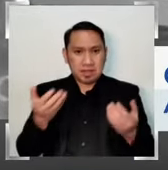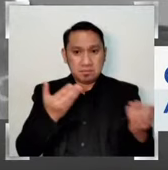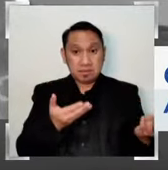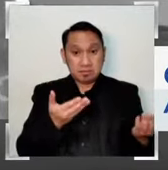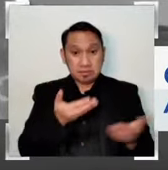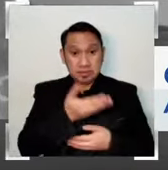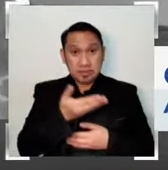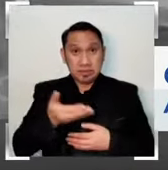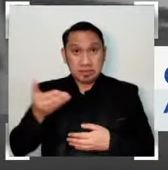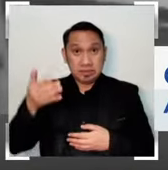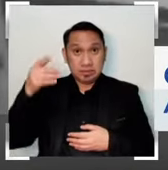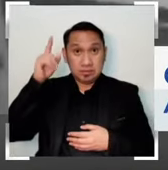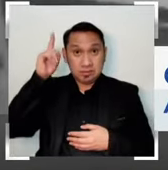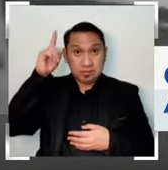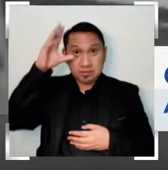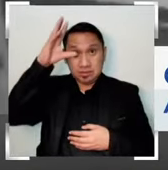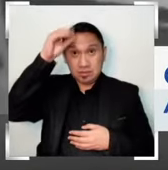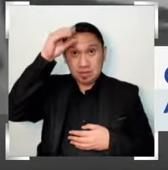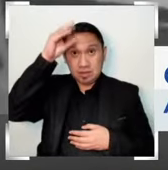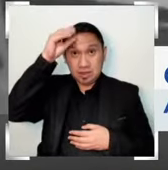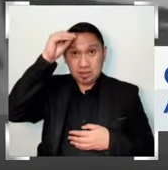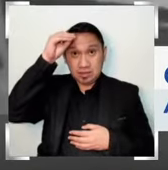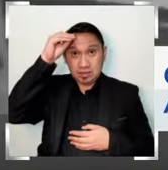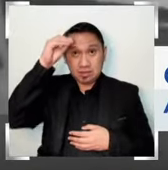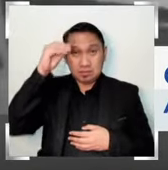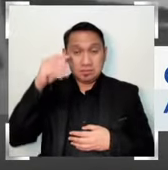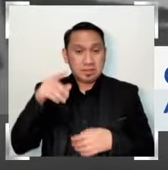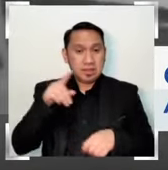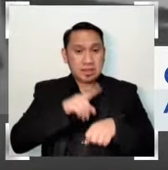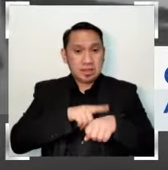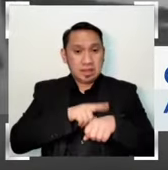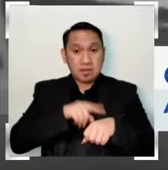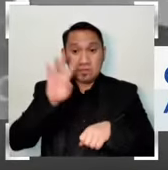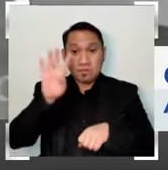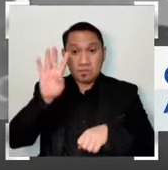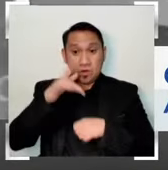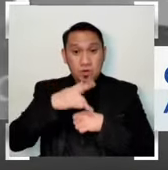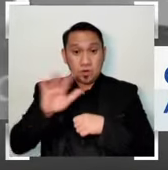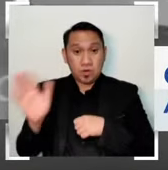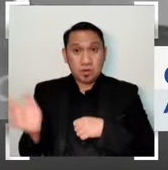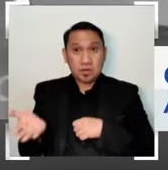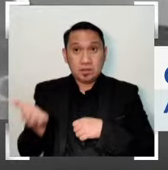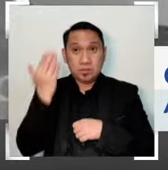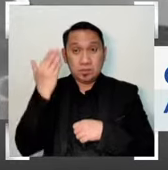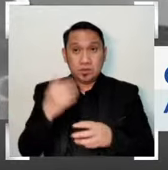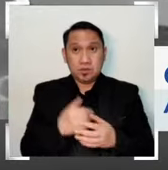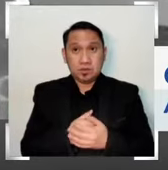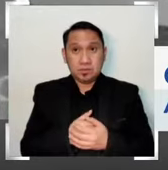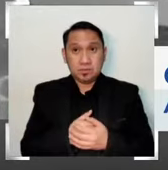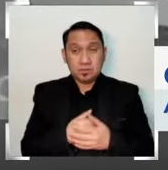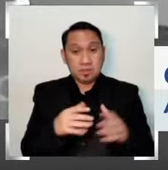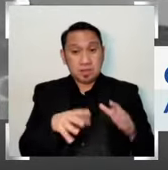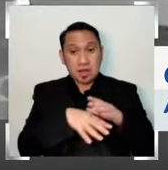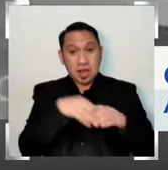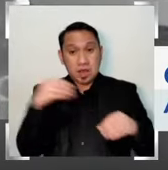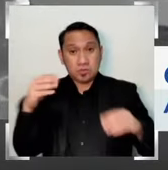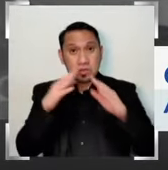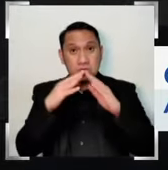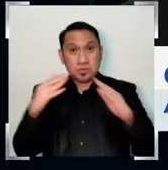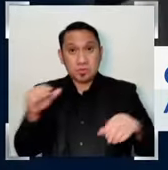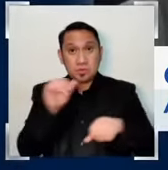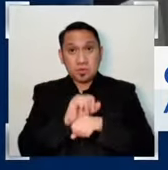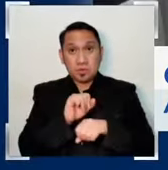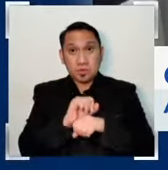CCTV ang lalaking ito bandang alas 4 ng madaling araw noong February 11 sa Bacoor, Cavite. Nilisan niya ang bahay kung saan siya nagtrabaho ng halos